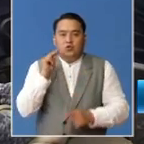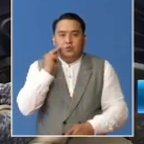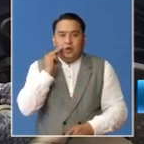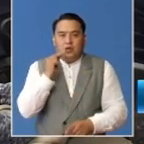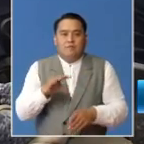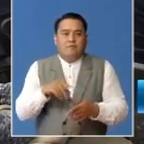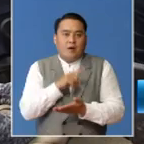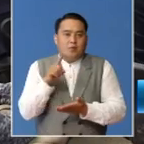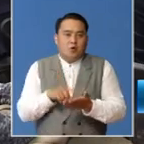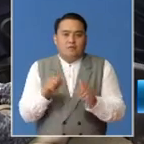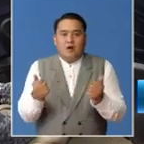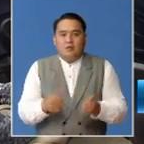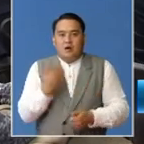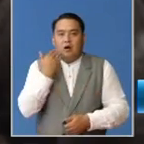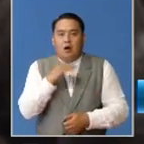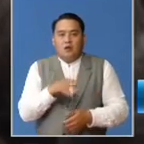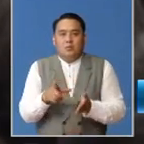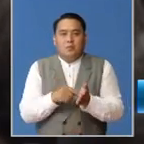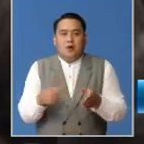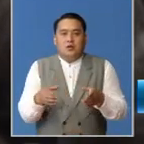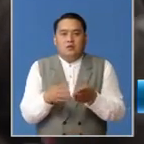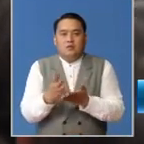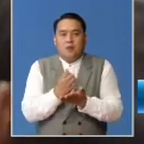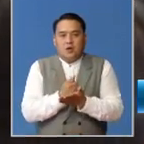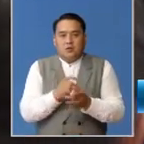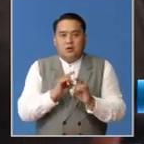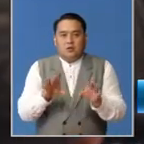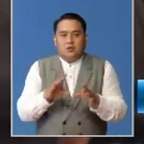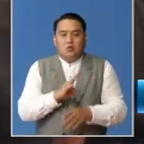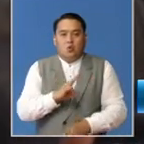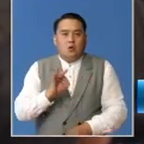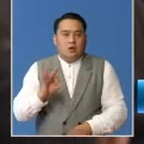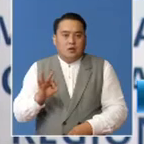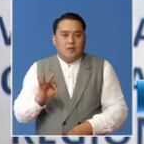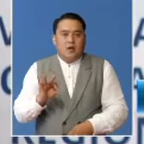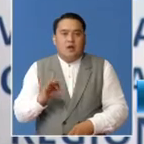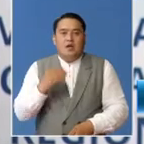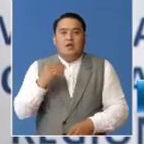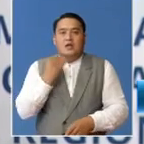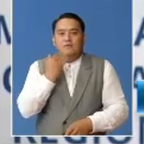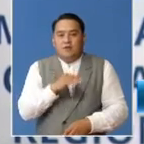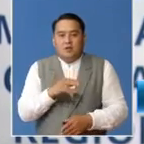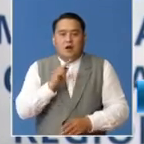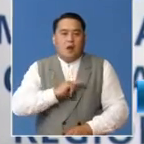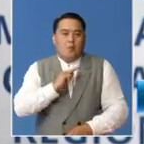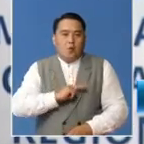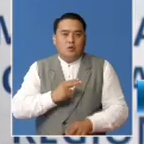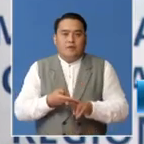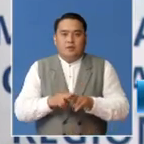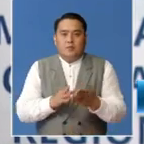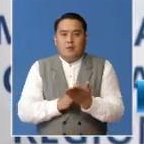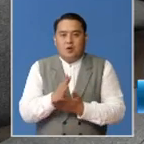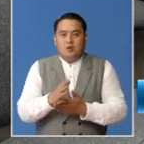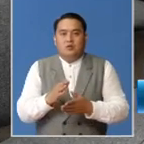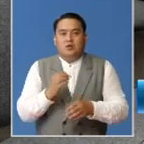Шымкенте стал вопрос формирования качественного партийного резерва. Рассказали нур-отановцы. Для эффективности работы в этом